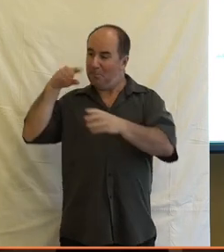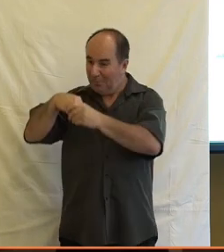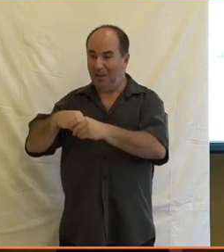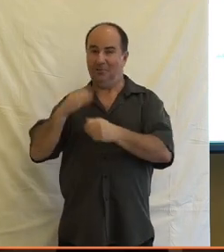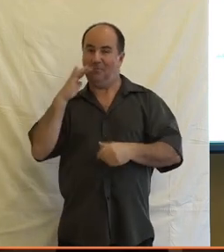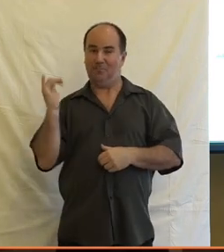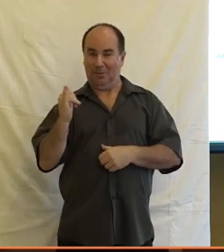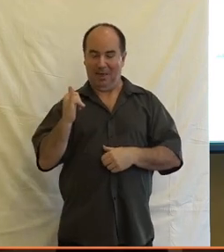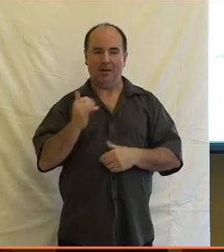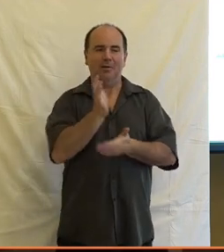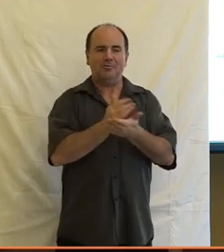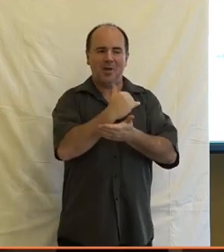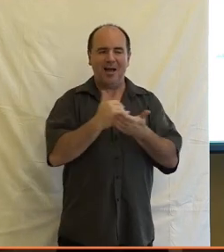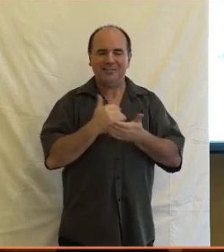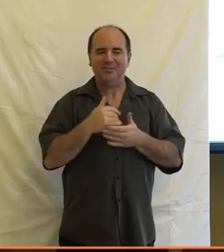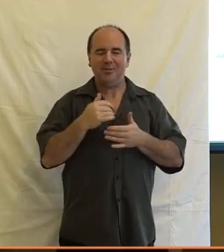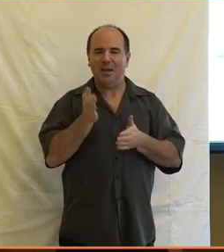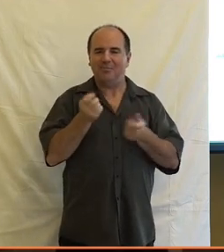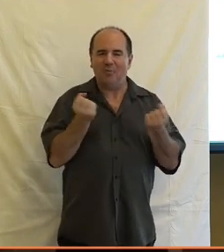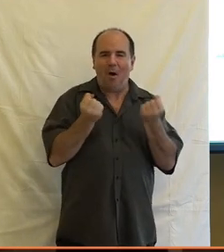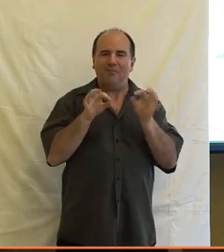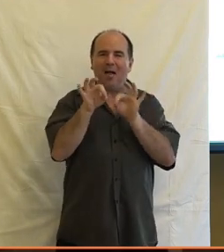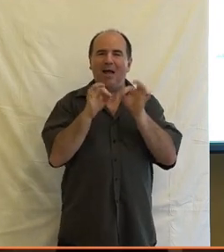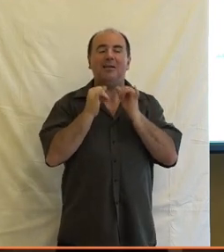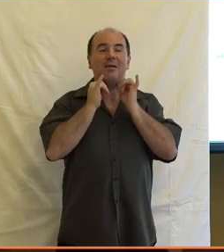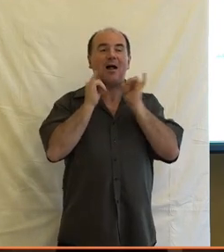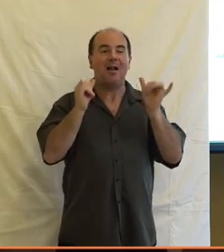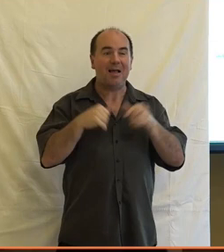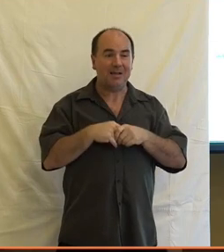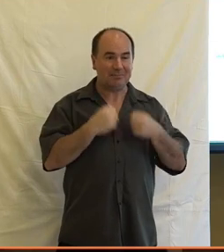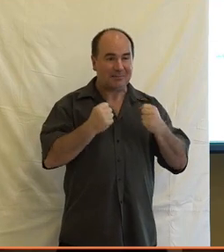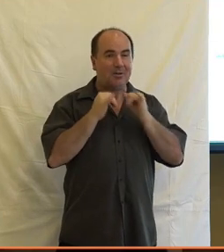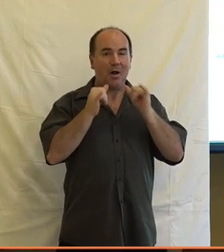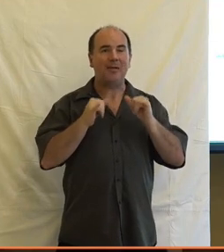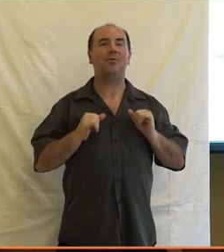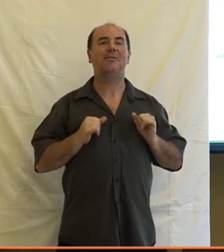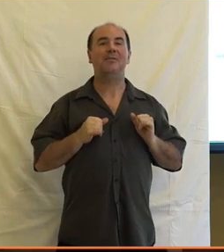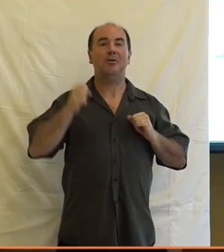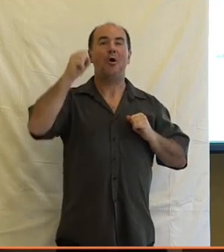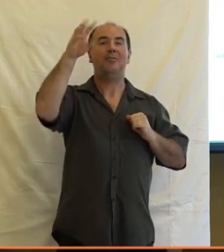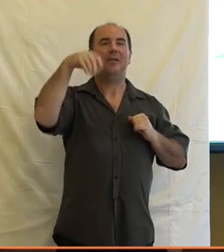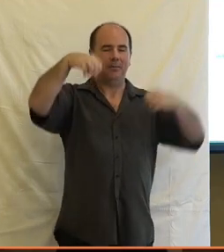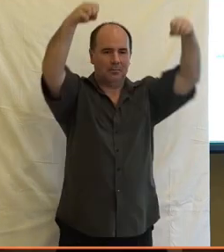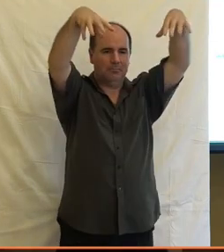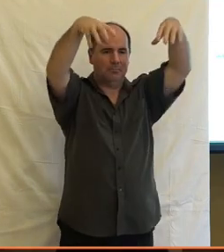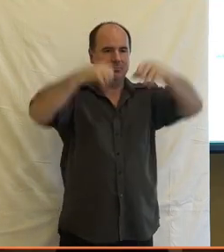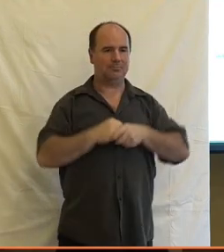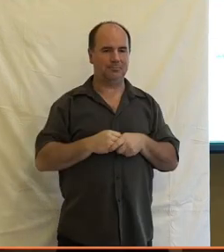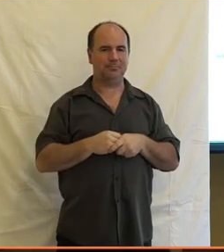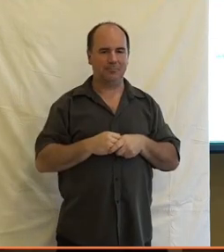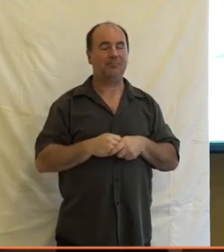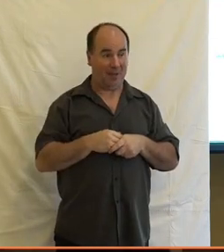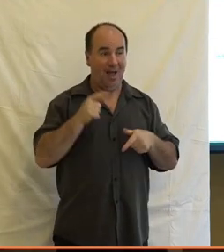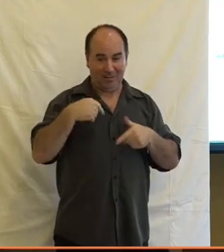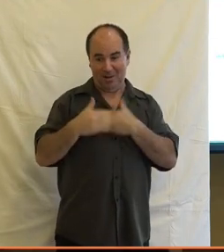částečně ovládat silou hlasu. Kdyby měl někdo zájem ho vidět, tak ať se mi potom přihlásí nebo mi napíše